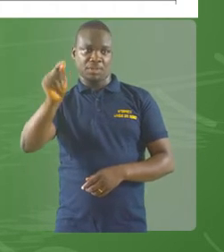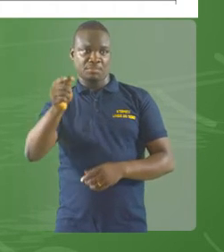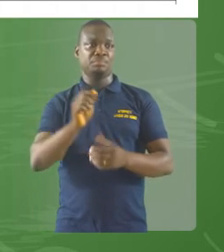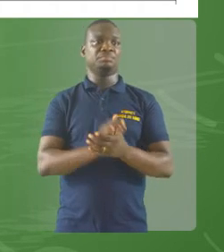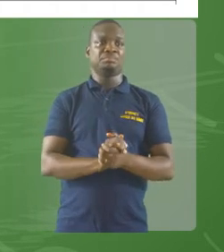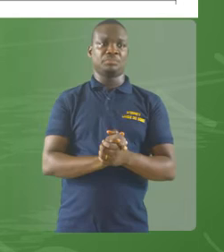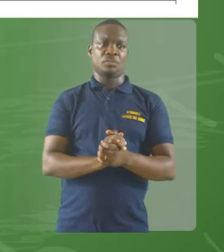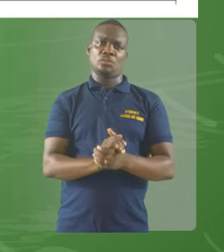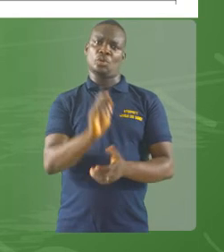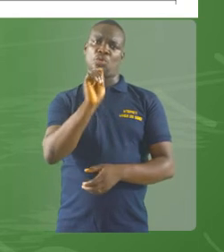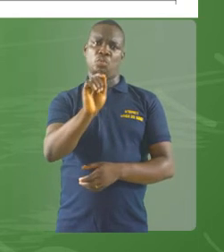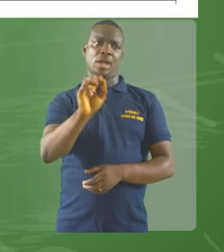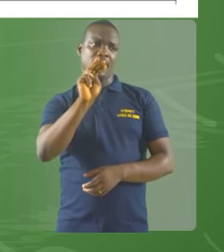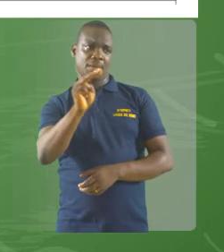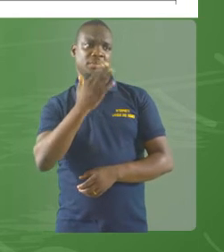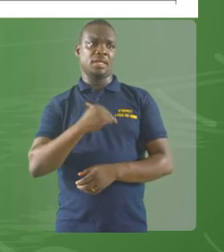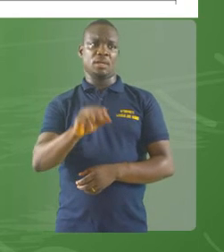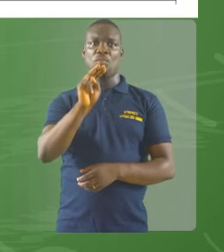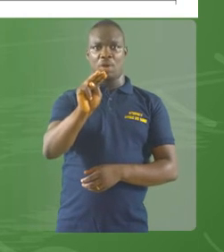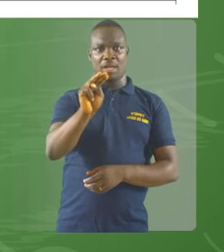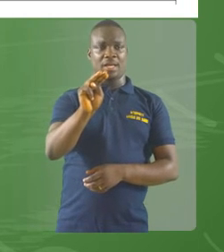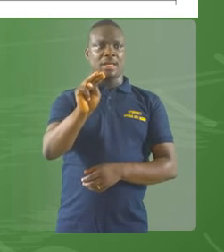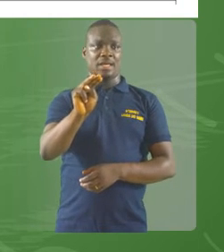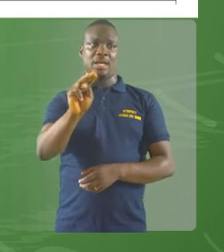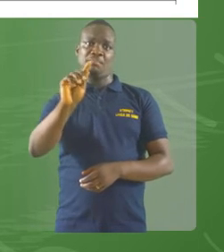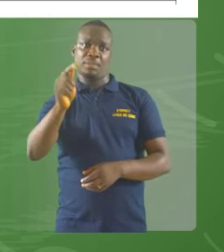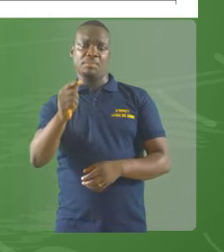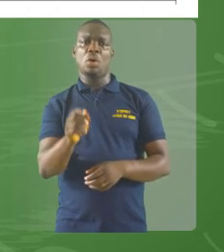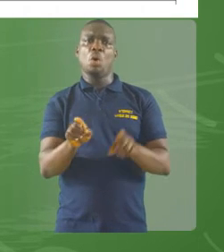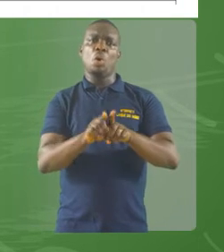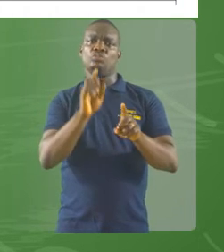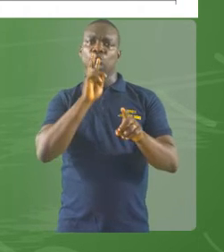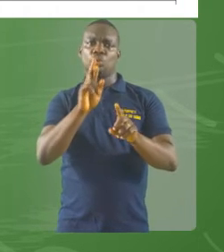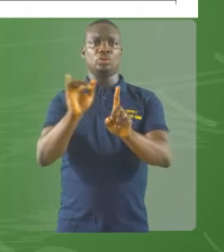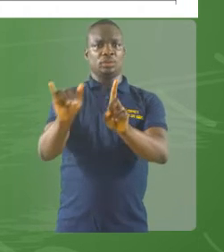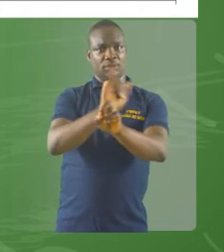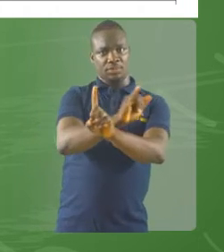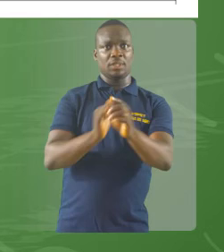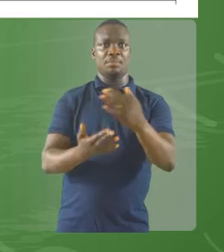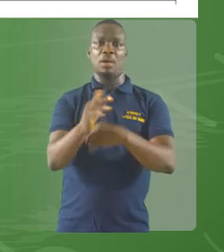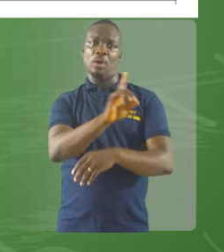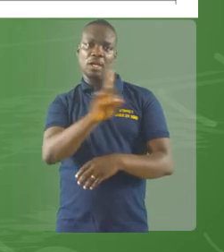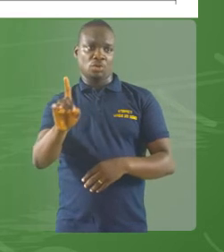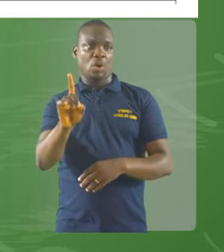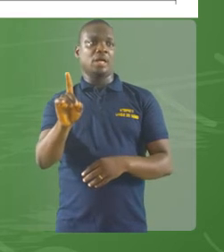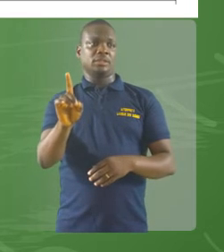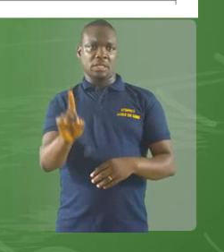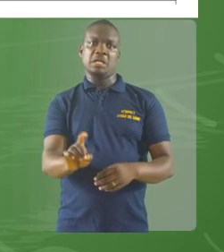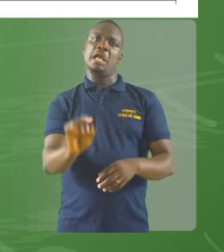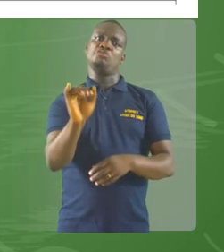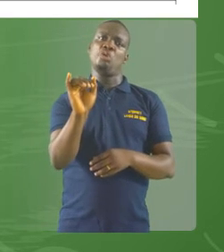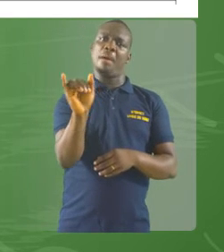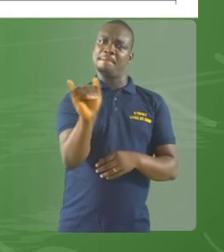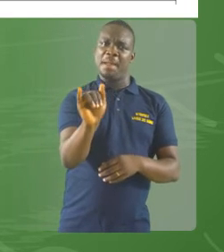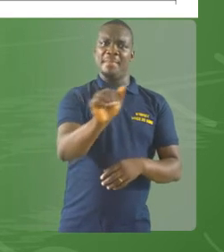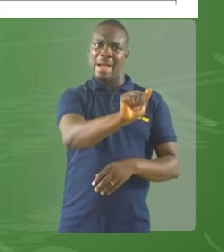Bien, le point M et le point M', comme ils sont symétriques par rapport à la droite OI, ils auront la même